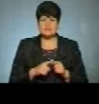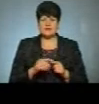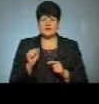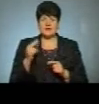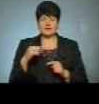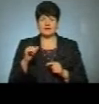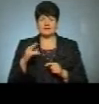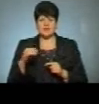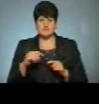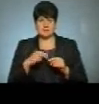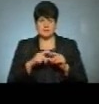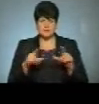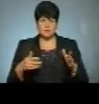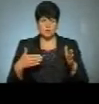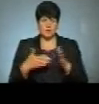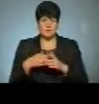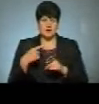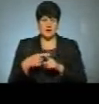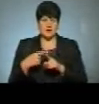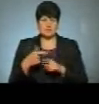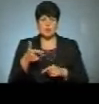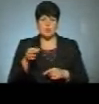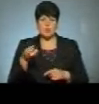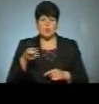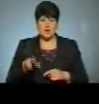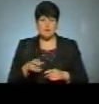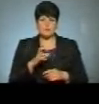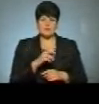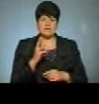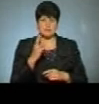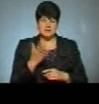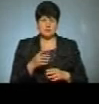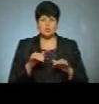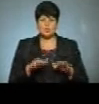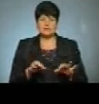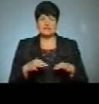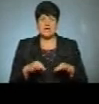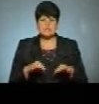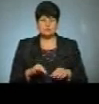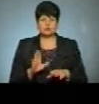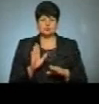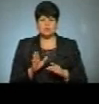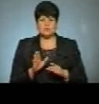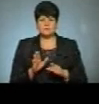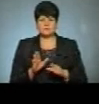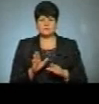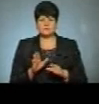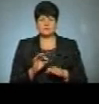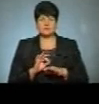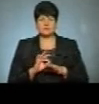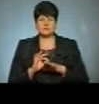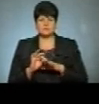до перехрестя Гоголя Богдана Хмельницького. Рух громадського транспорту буде проходити